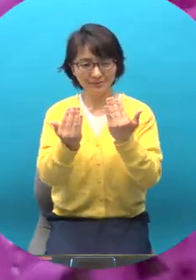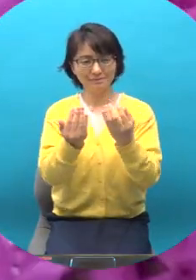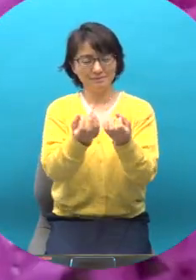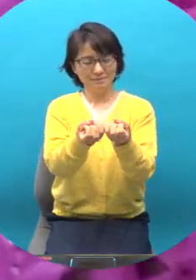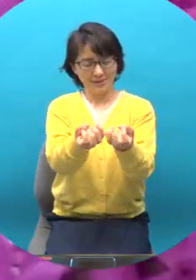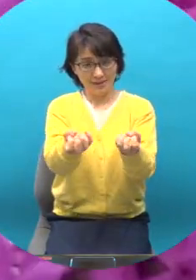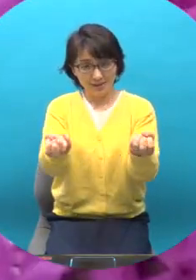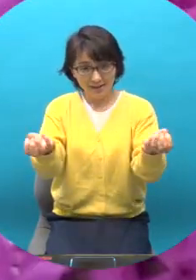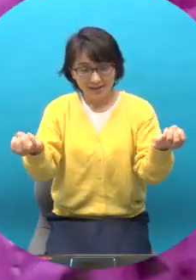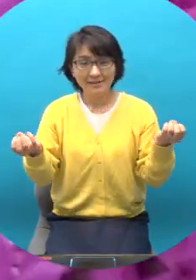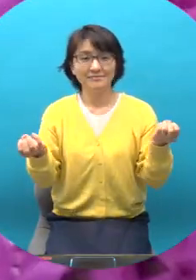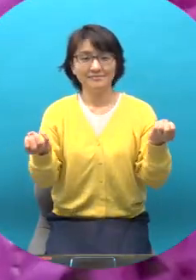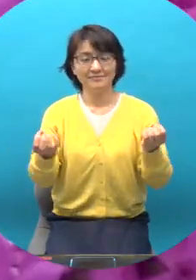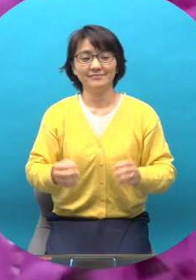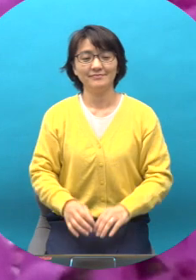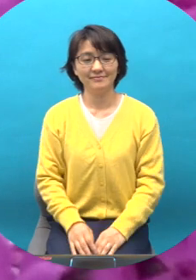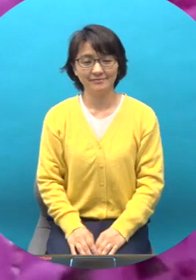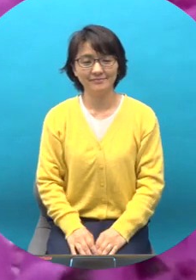絨毯が広がっています。